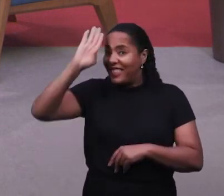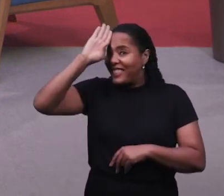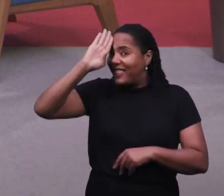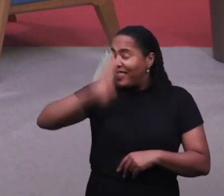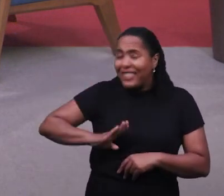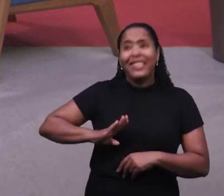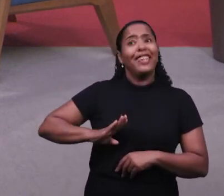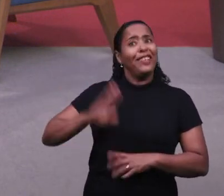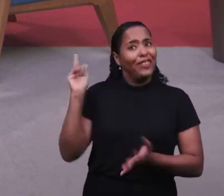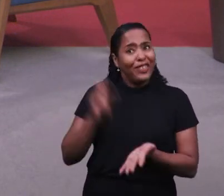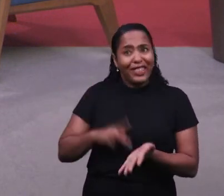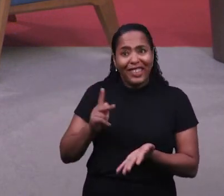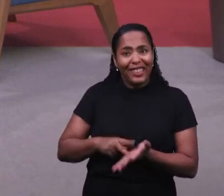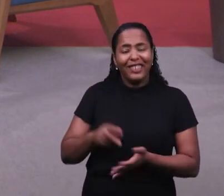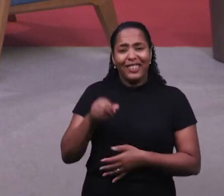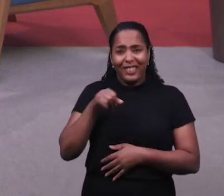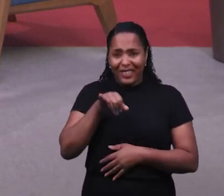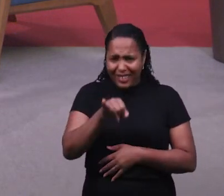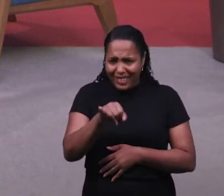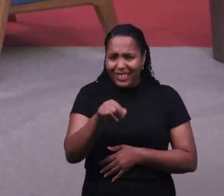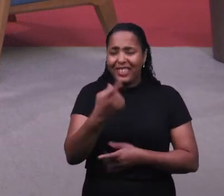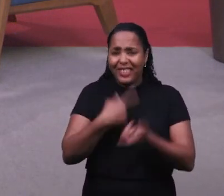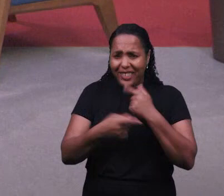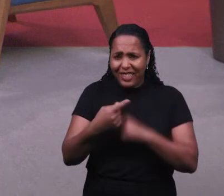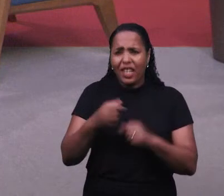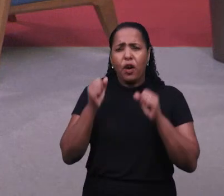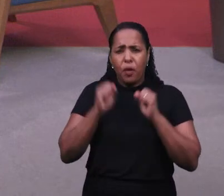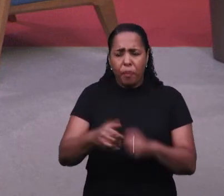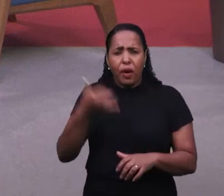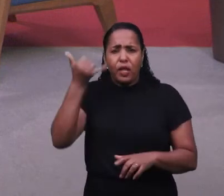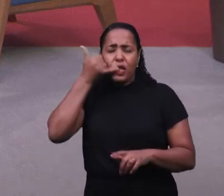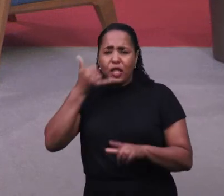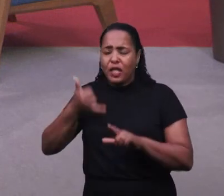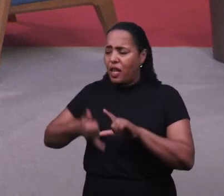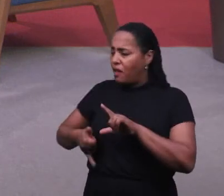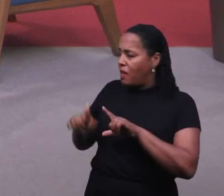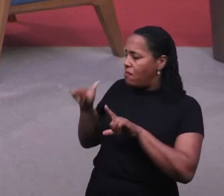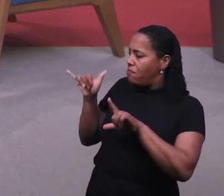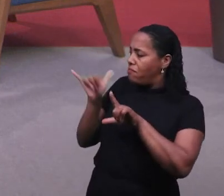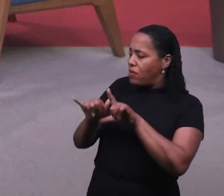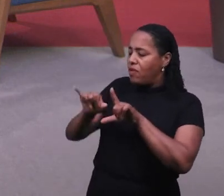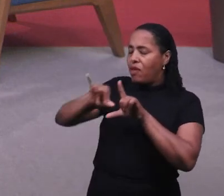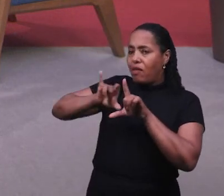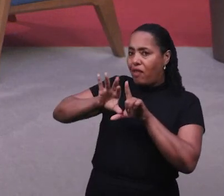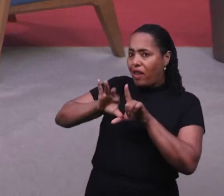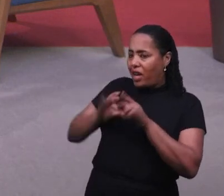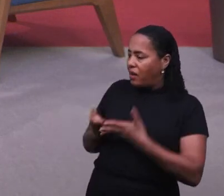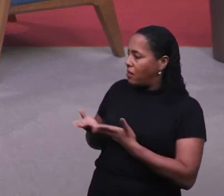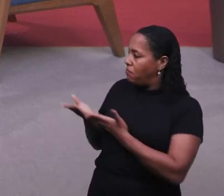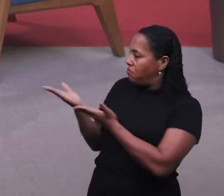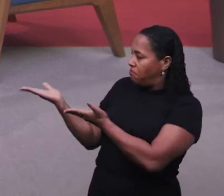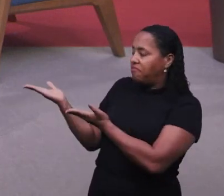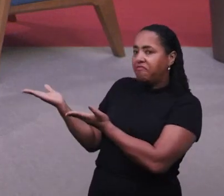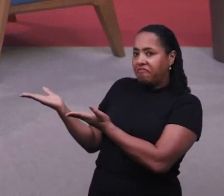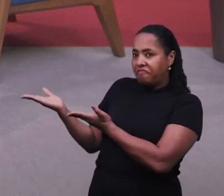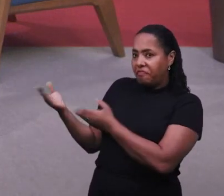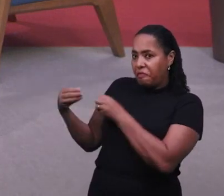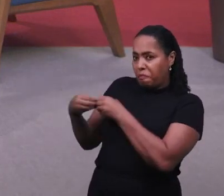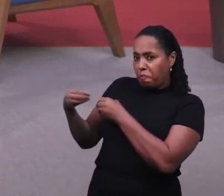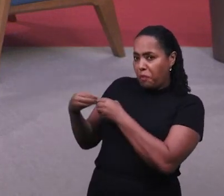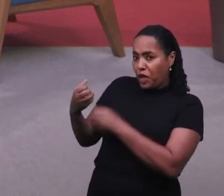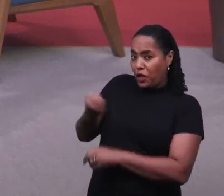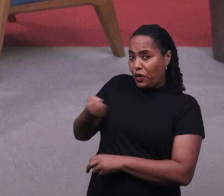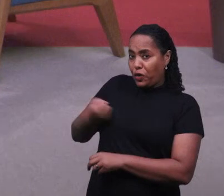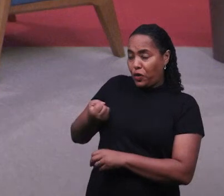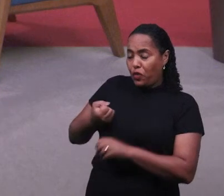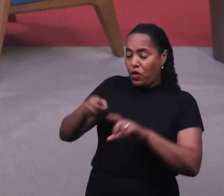Tout cela gratuitement. C'est un numéro brésilien. Si vous pouvez pointer l'appareil photo de votre smartphone